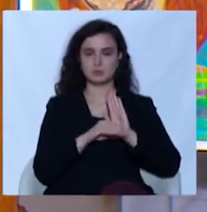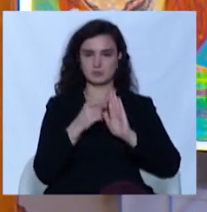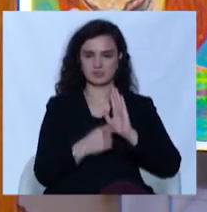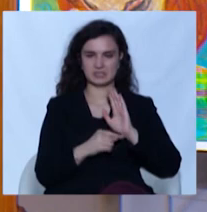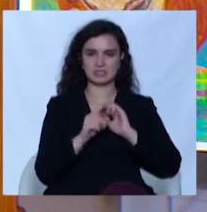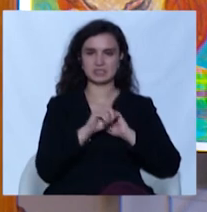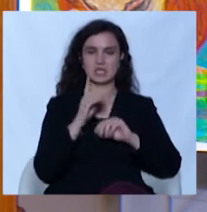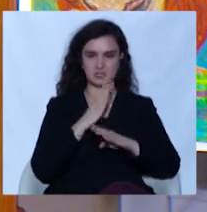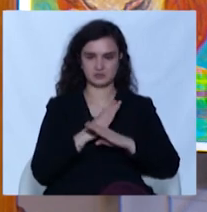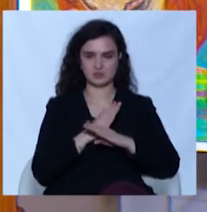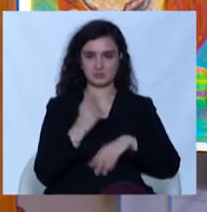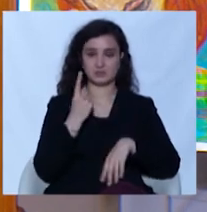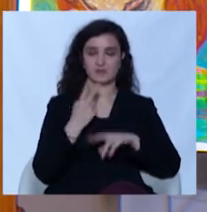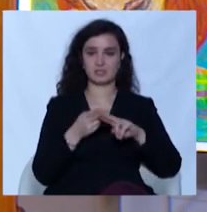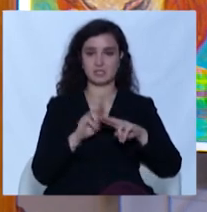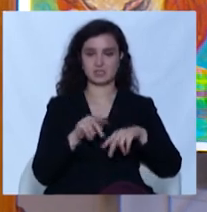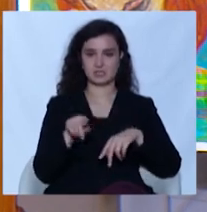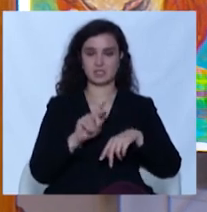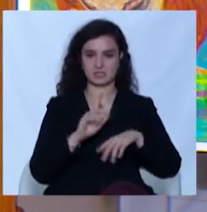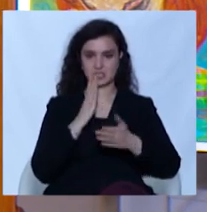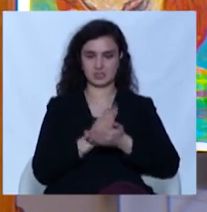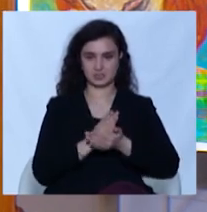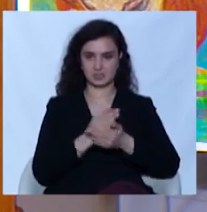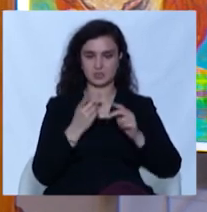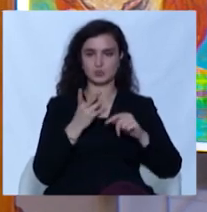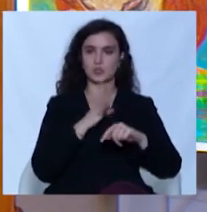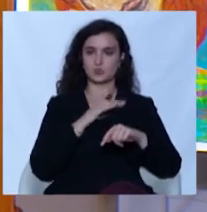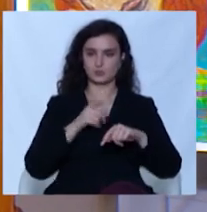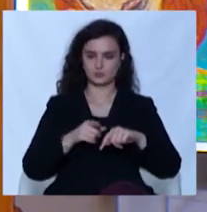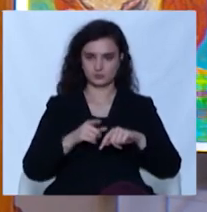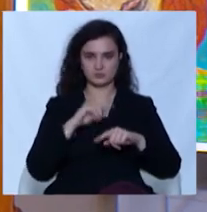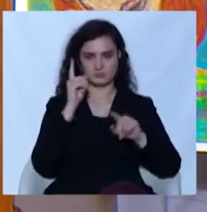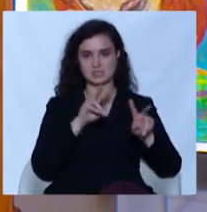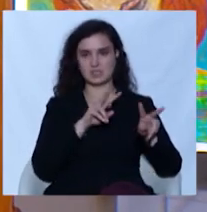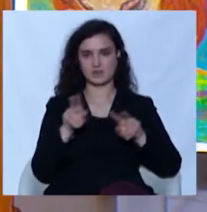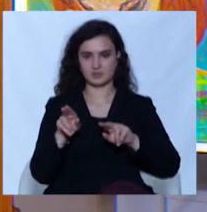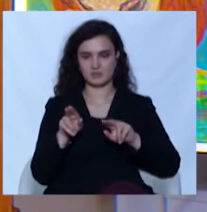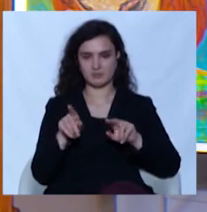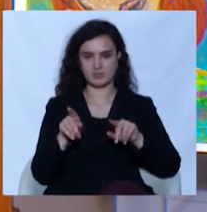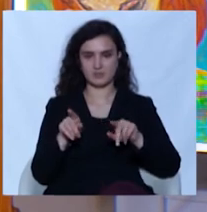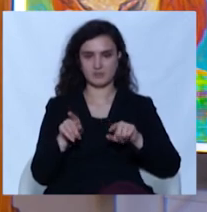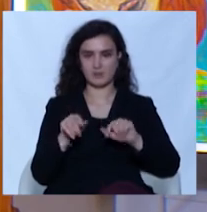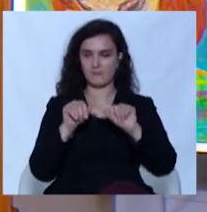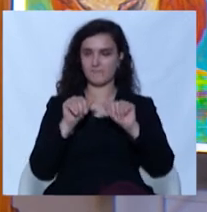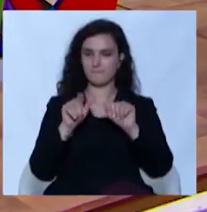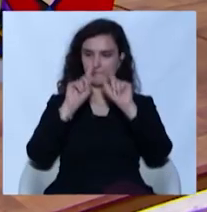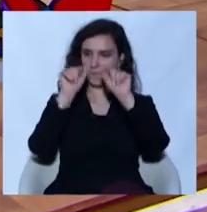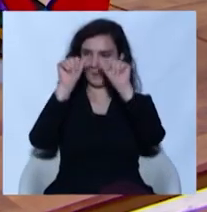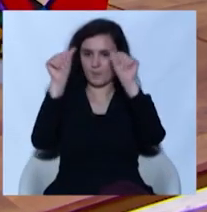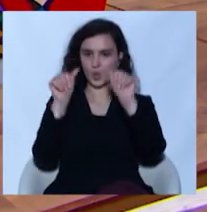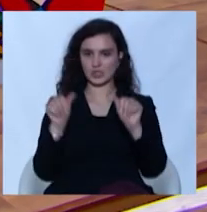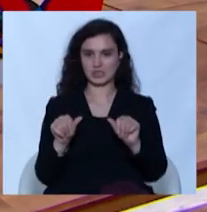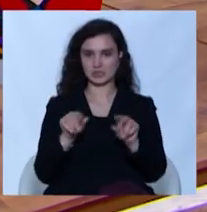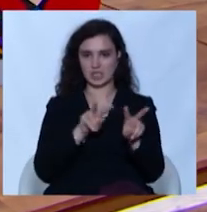რა ნიშნებია, ხო? პირველი ეს რაც არის, ეს უნდა იყოს მსგავსება მოდელთან. მეორე